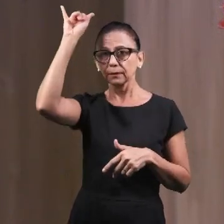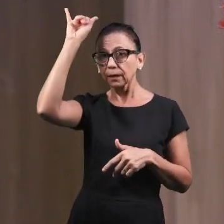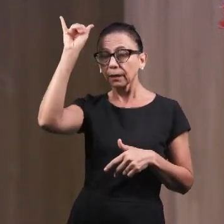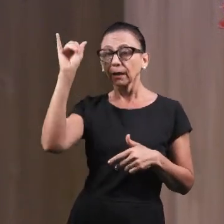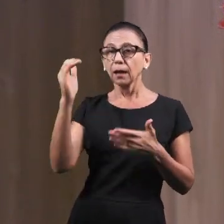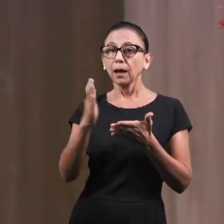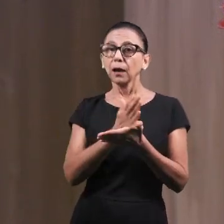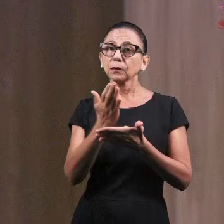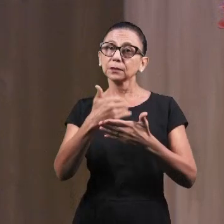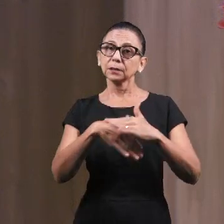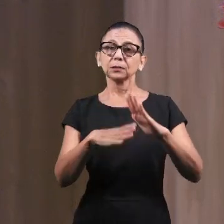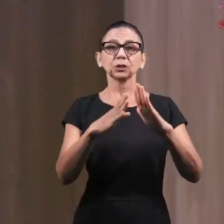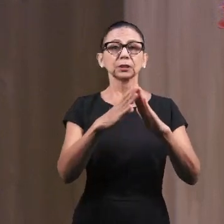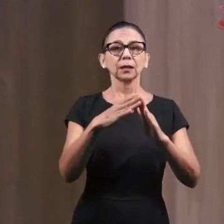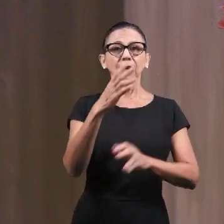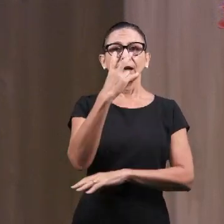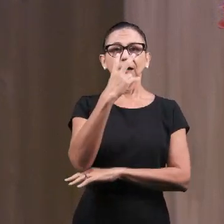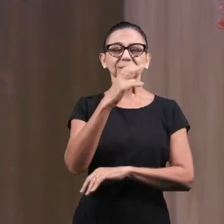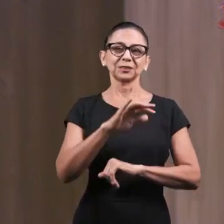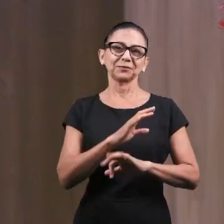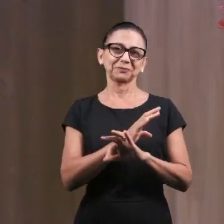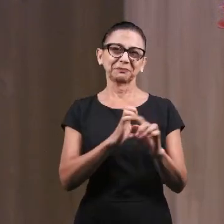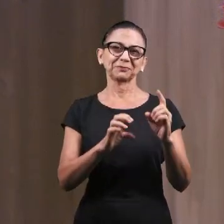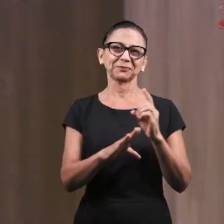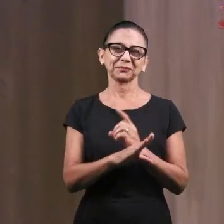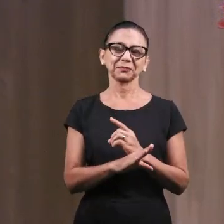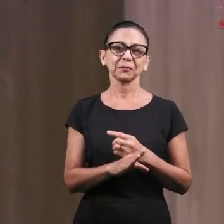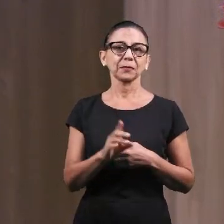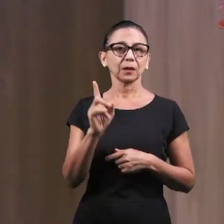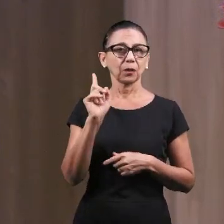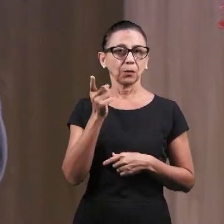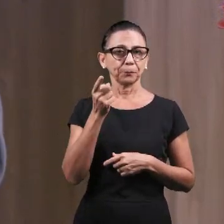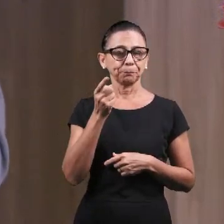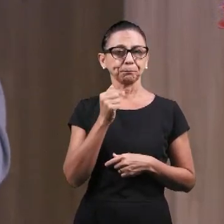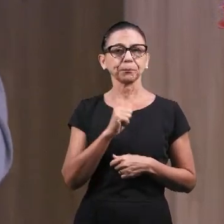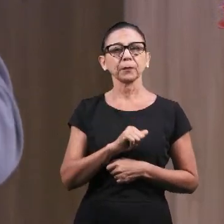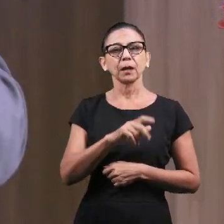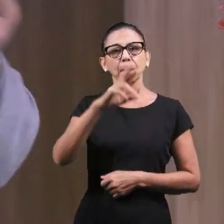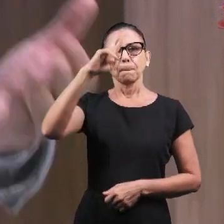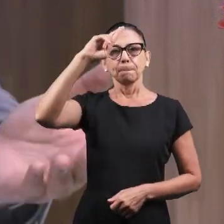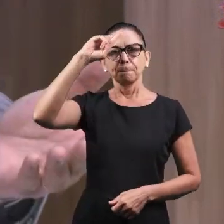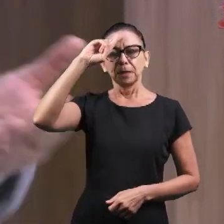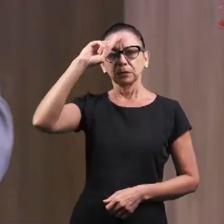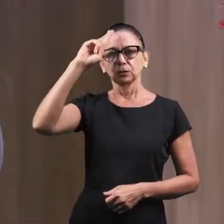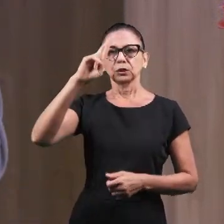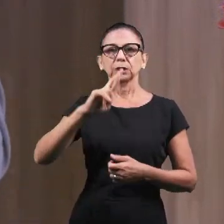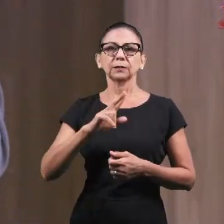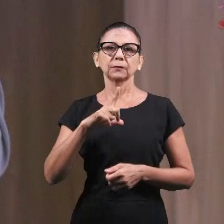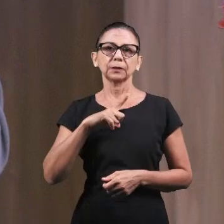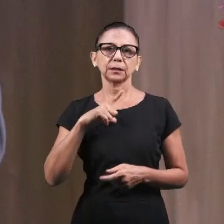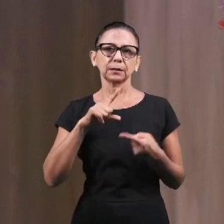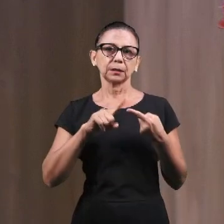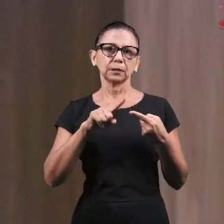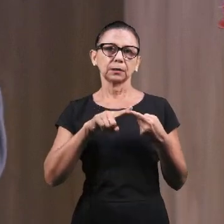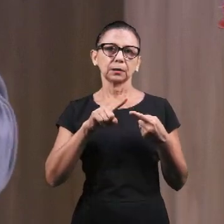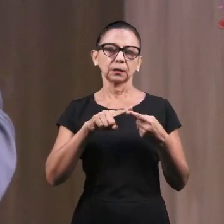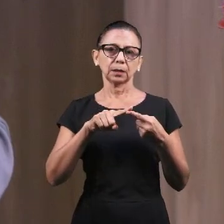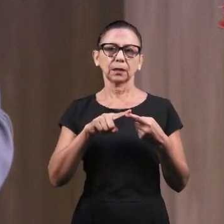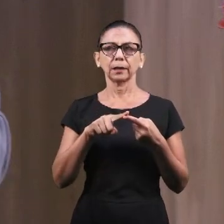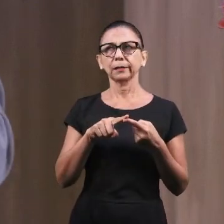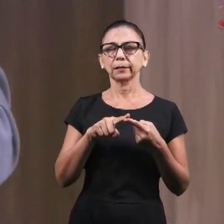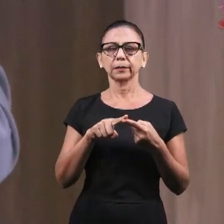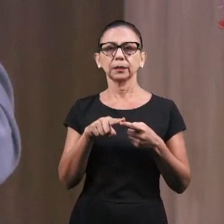maison, participent de l'EBD à partir de la maison. Rappelons que nous avons à midi au Brésil la transmission,